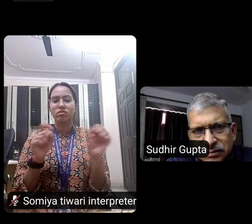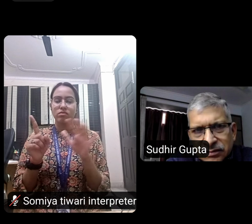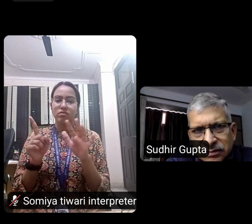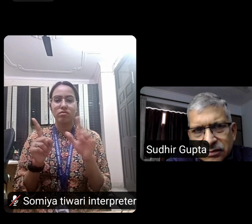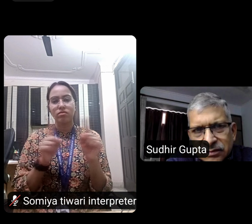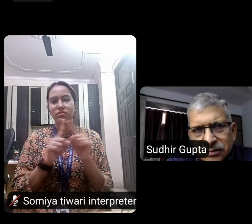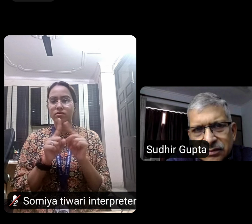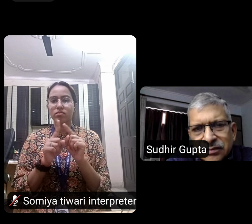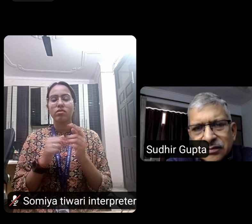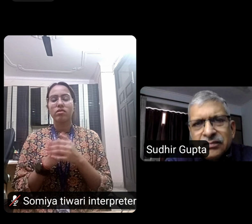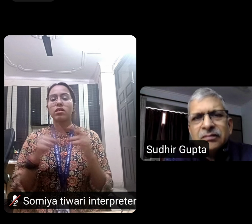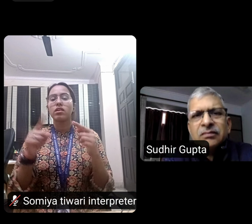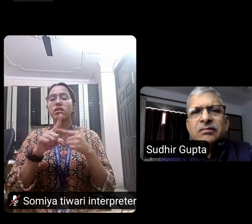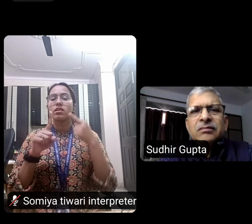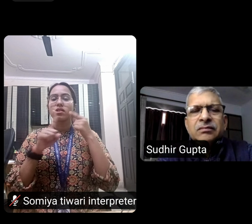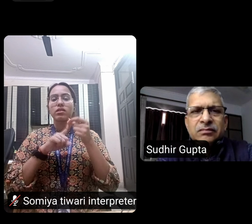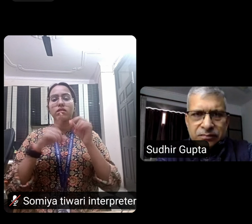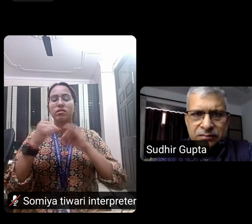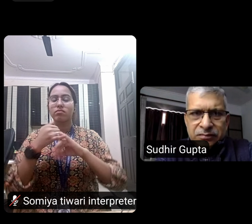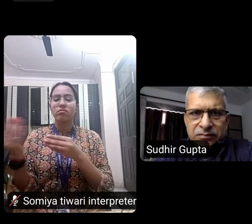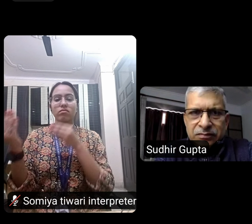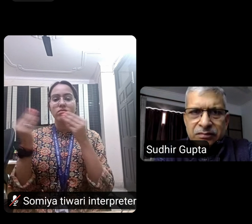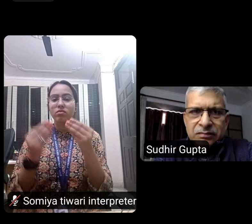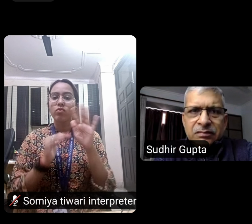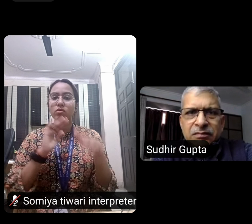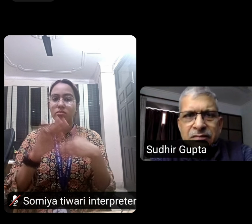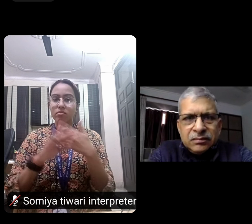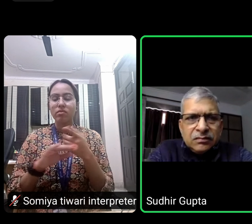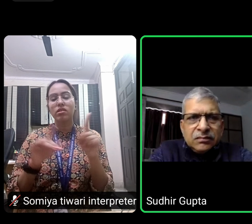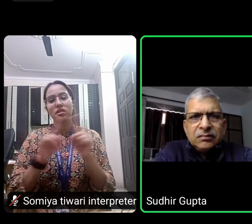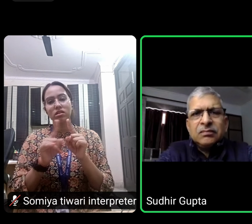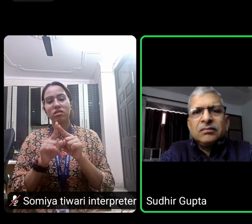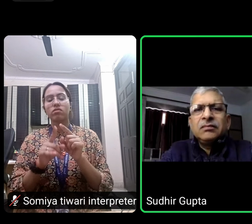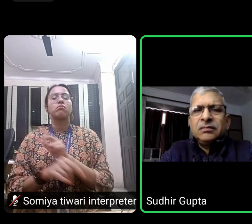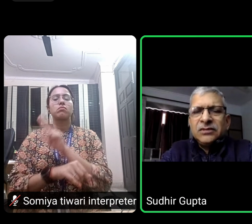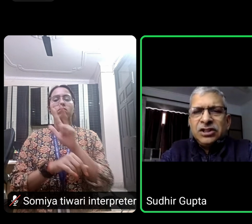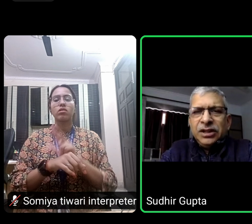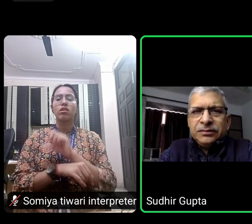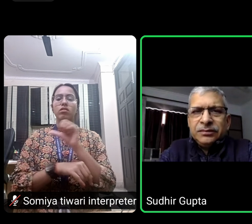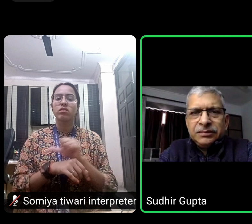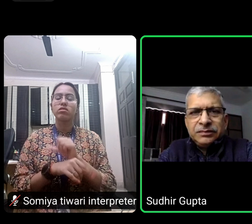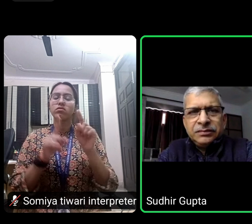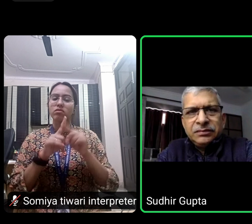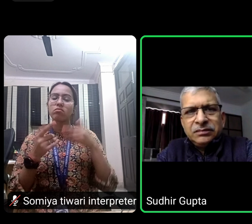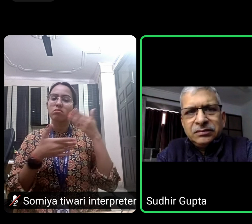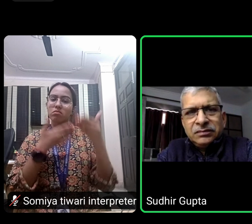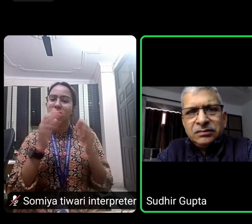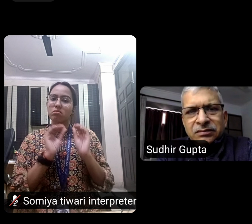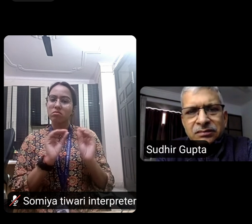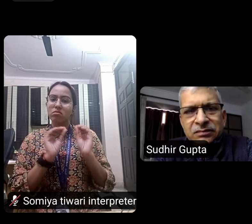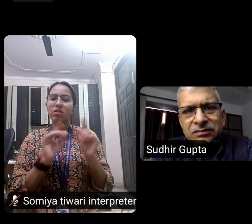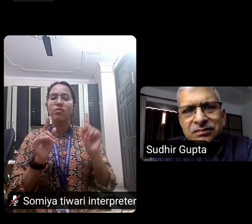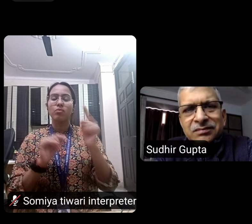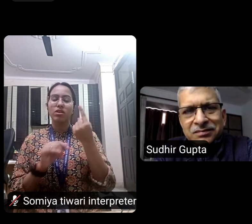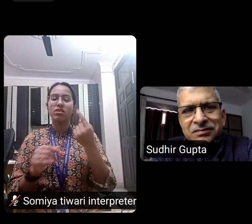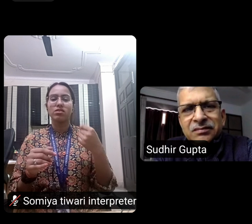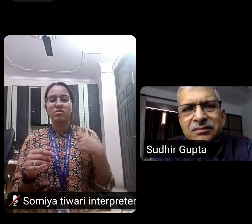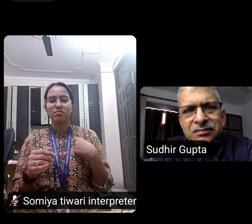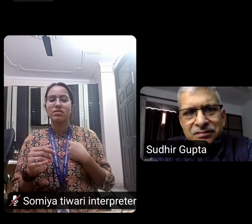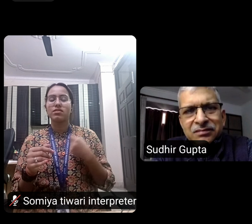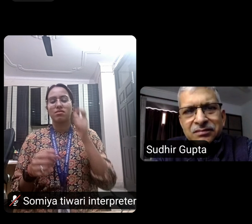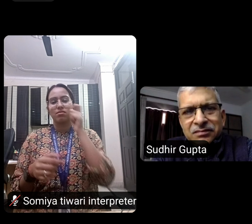मुझे टिक देती थी, मैं घर पे कम से कम 6-7 घंटे इसी पे लगी रहती जी। फर्स्ट बेबी था सर, बहुत